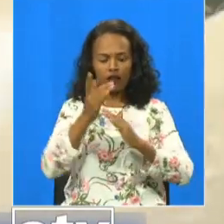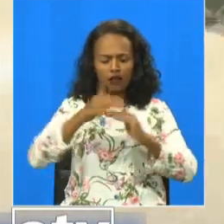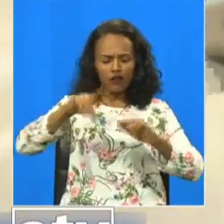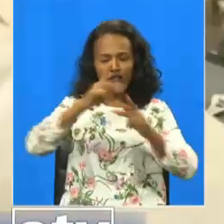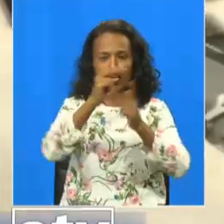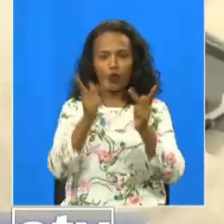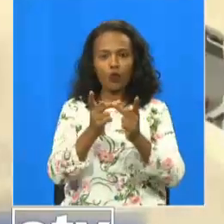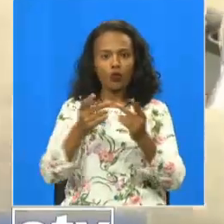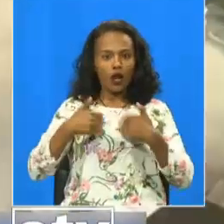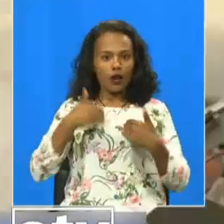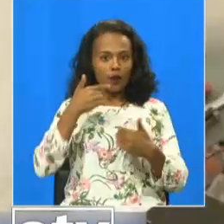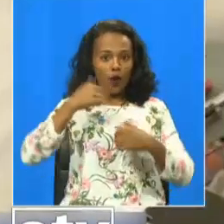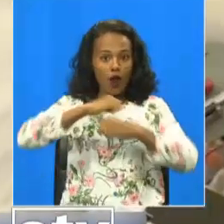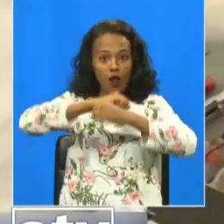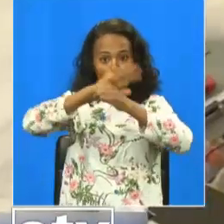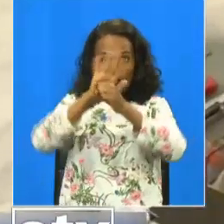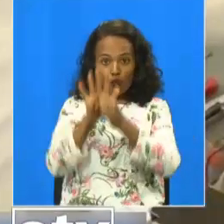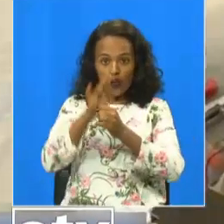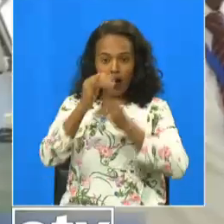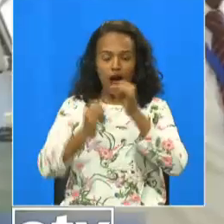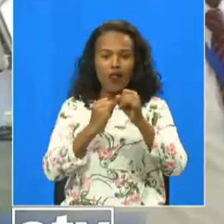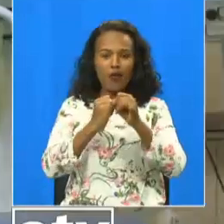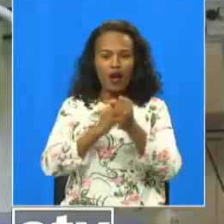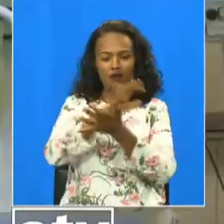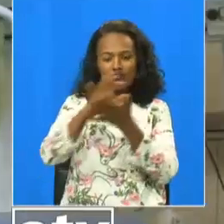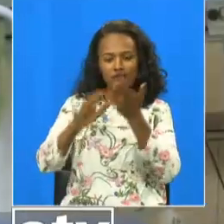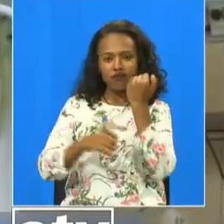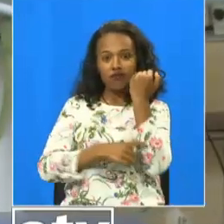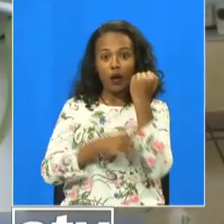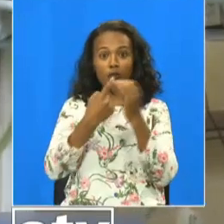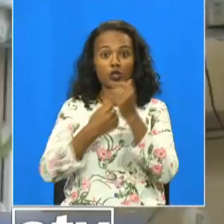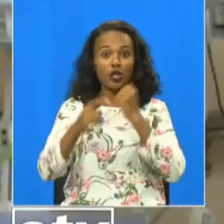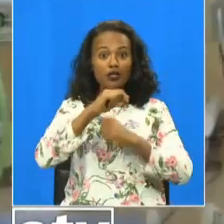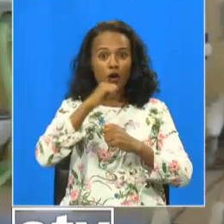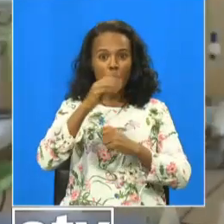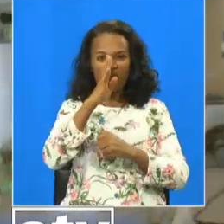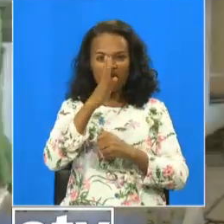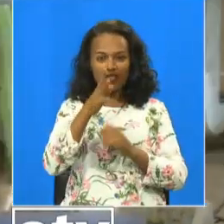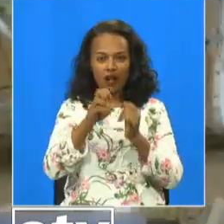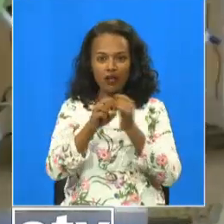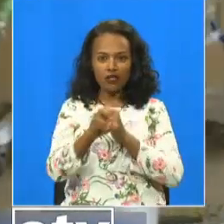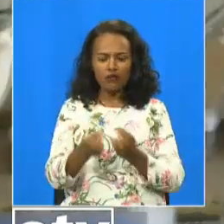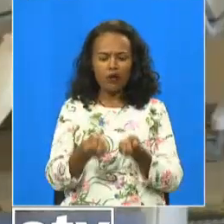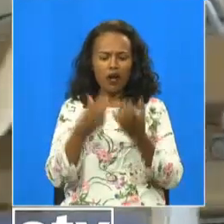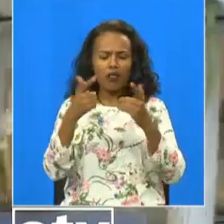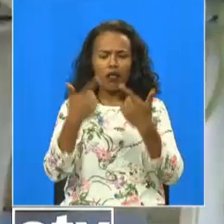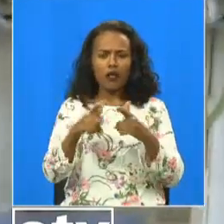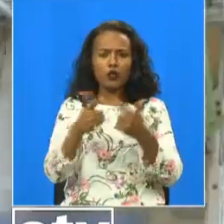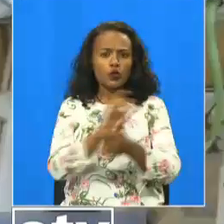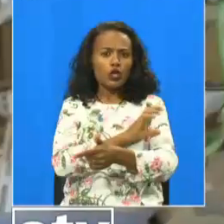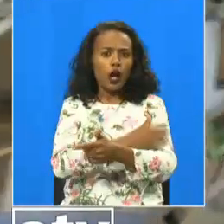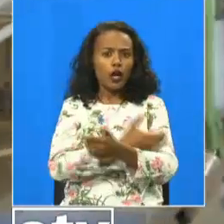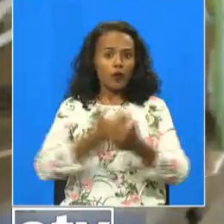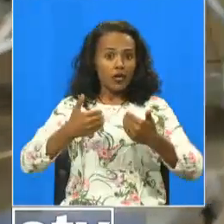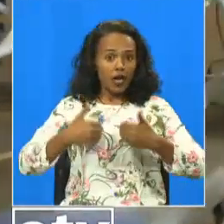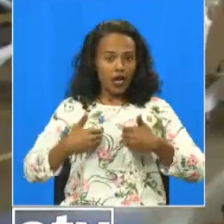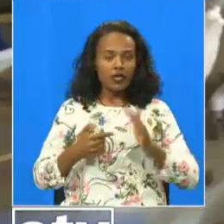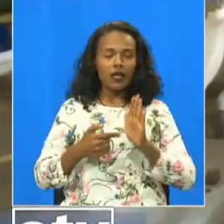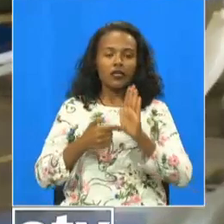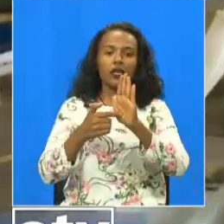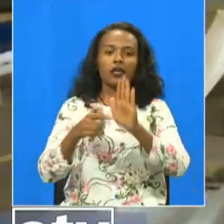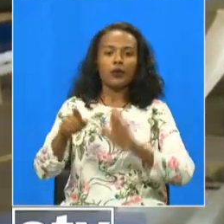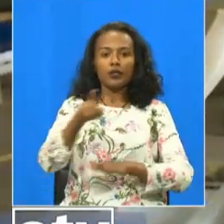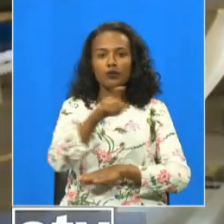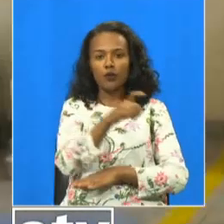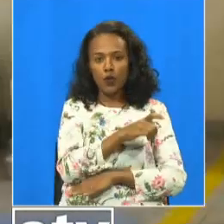ቦታ አለን ብለዋል። የኮሮና ቫይረስ ዓለም አቀፍ ወረርሽኝ ፈተናን ብቻም ሳይሆን በፈጠራ ዘርፍ በርካታ እድሎችና አቅም እንዳለን ያሳየንበት